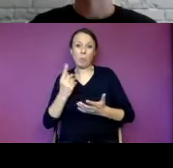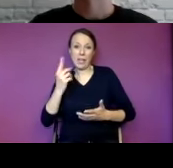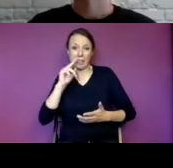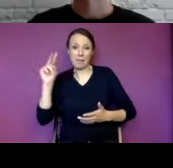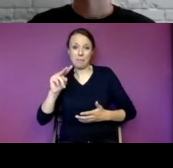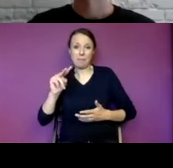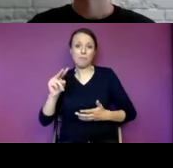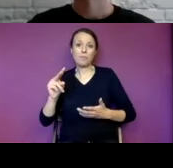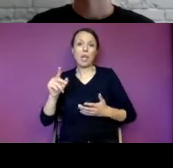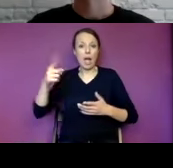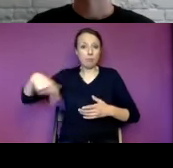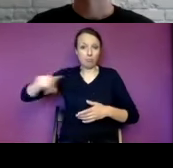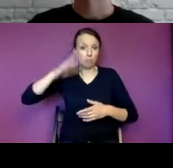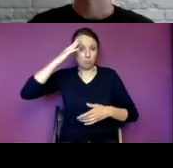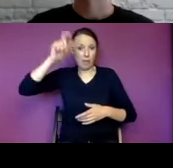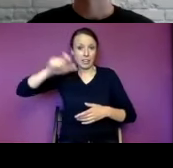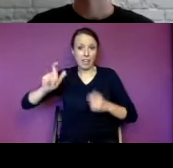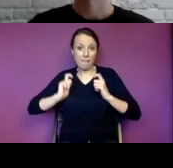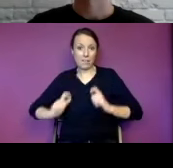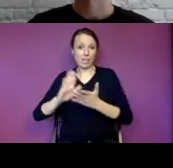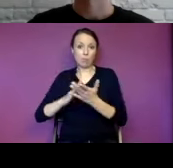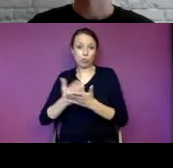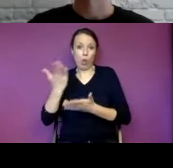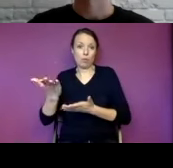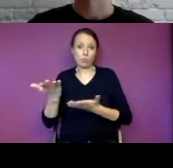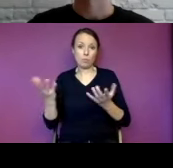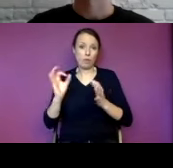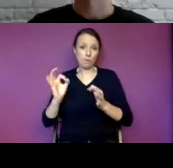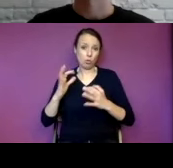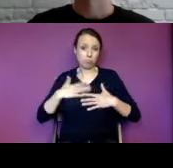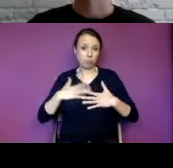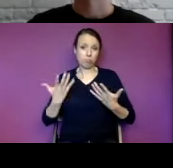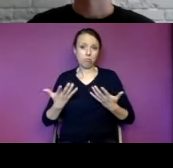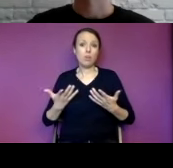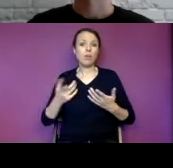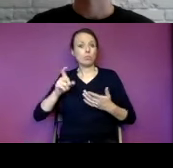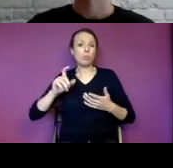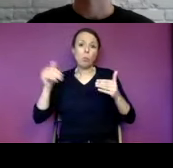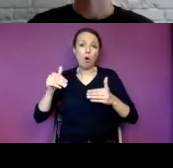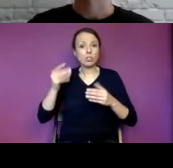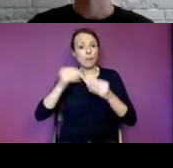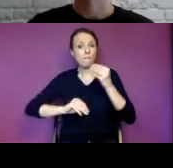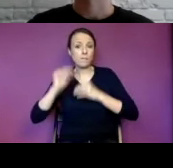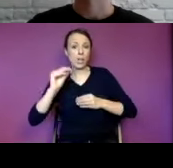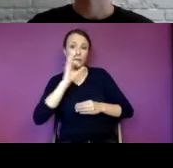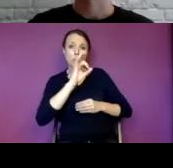którym bardzo często zależy w większym stopniu na modernizowaniu wsi i swoich domów, niż na zachowaniu takiej